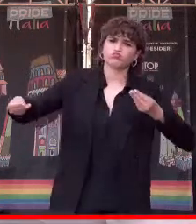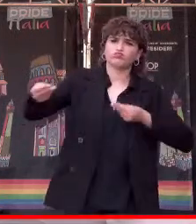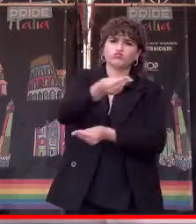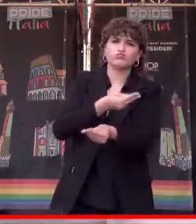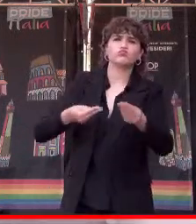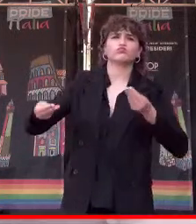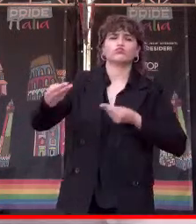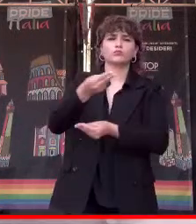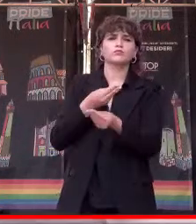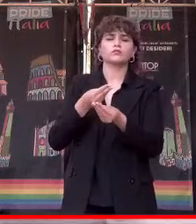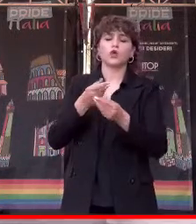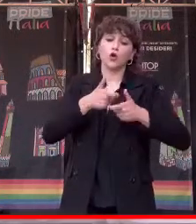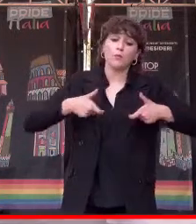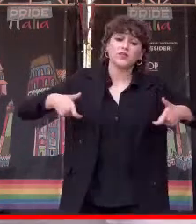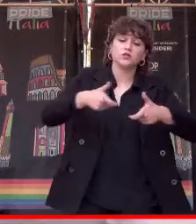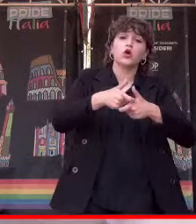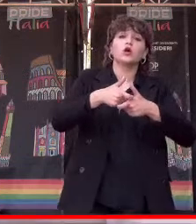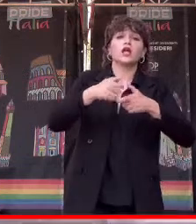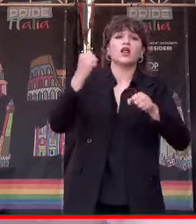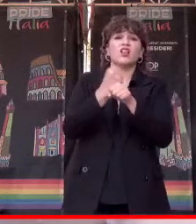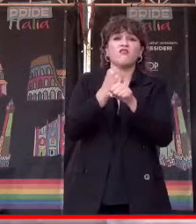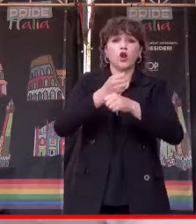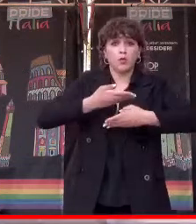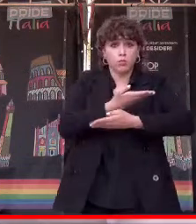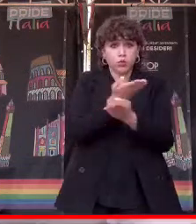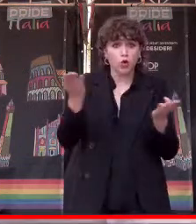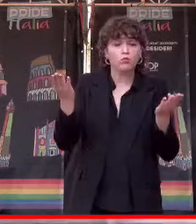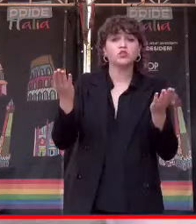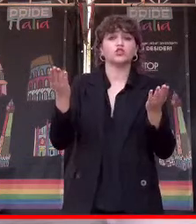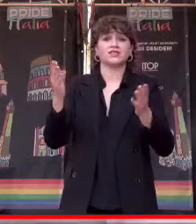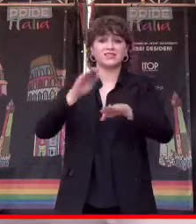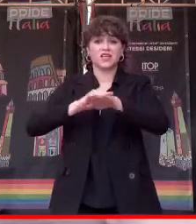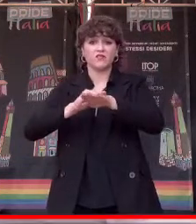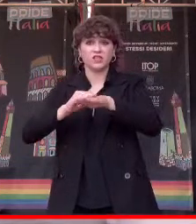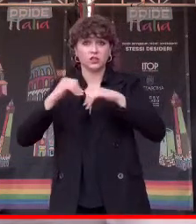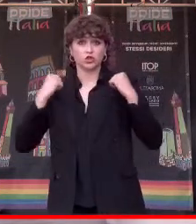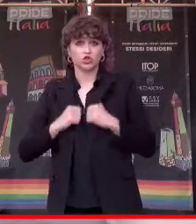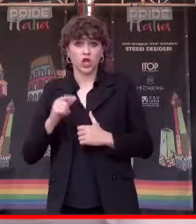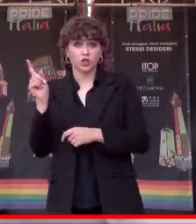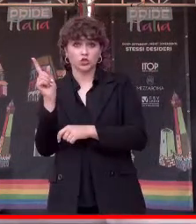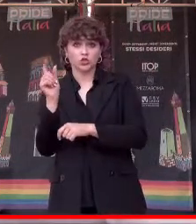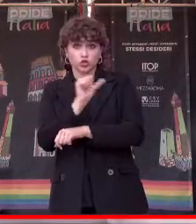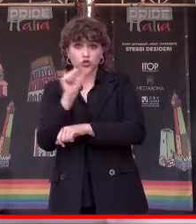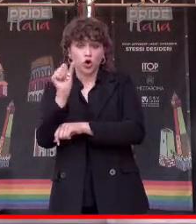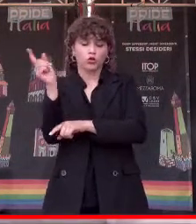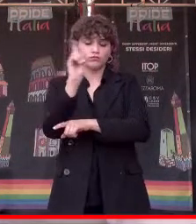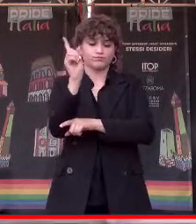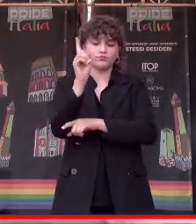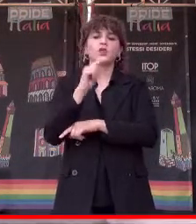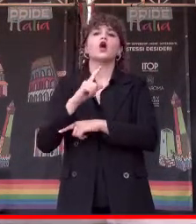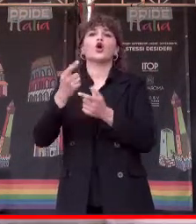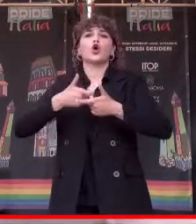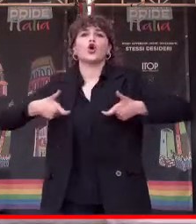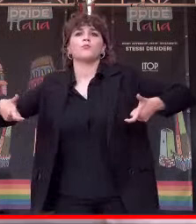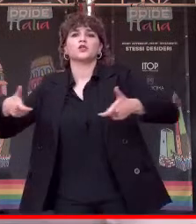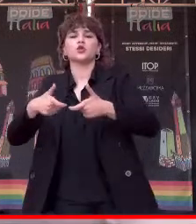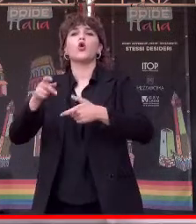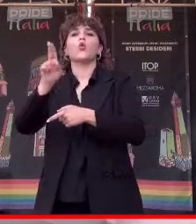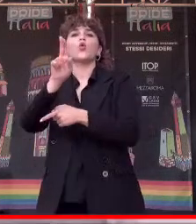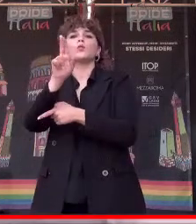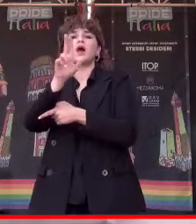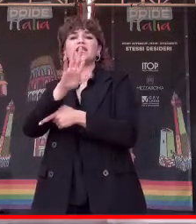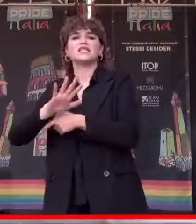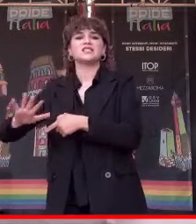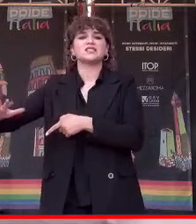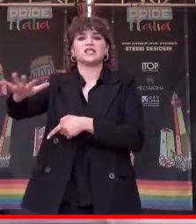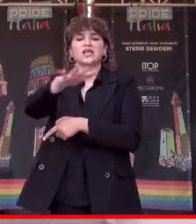lavori pubblici, commissione servizi sociali, commissione urbanistica, perché bisogna guardare alla città. Il discorso va